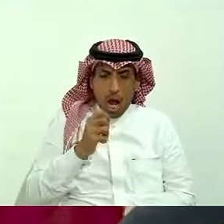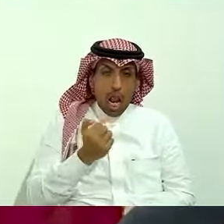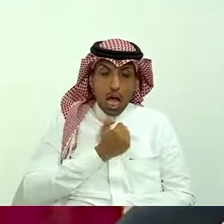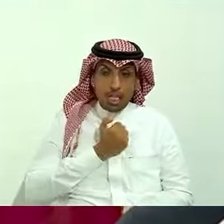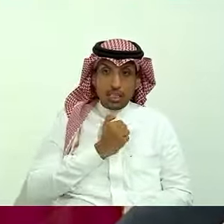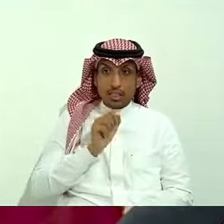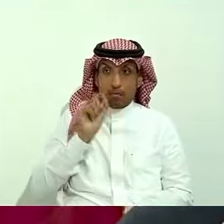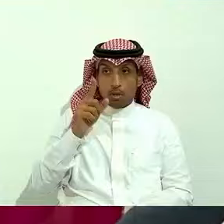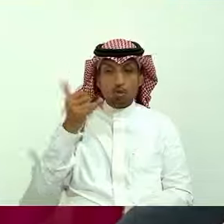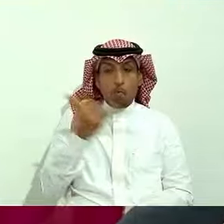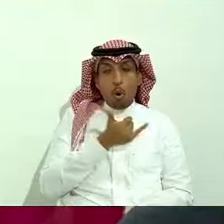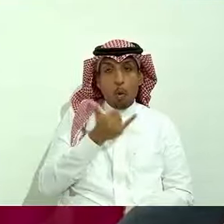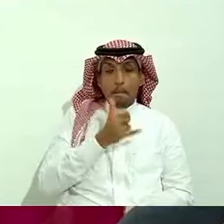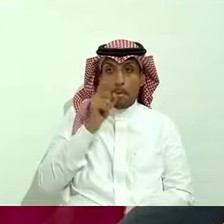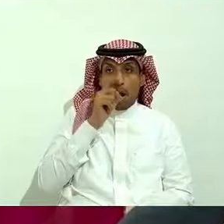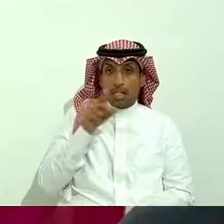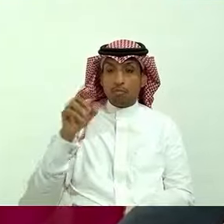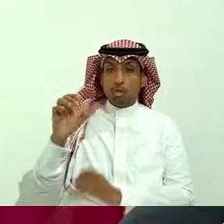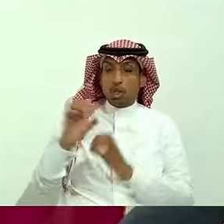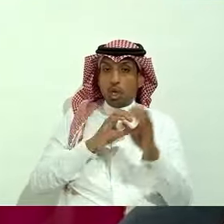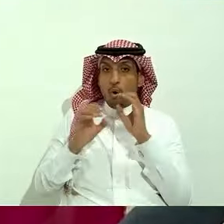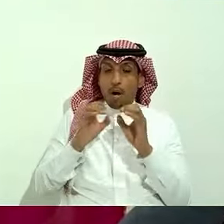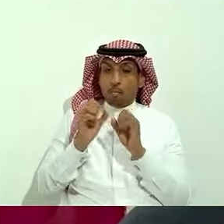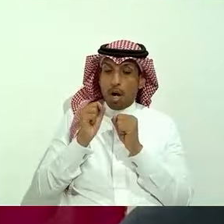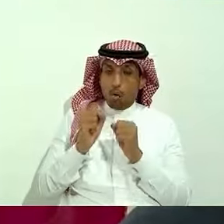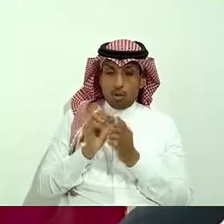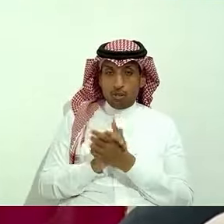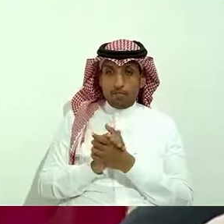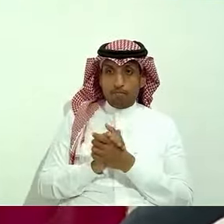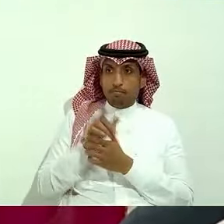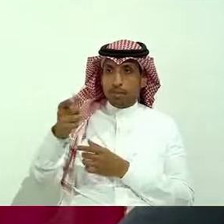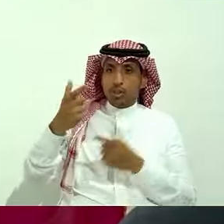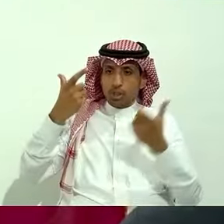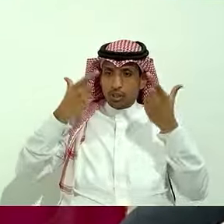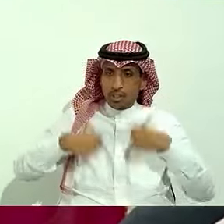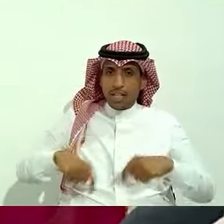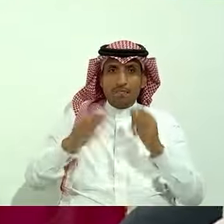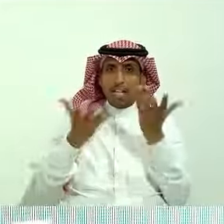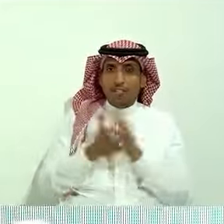إياه جدا مهم، لأن دائما أجوبتك ملهمة. دكتورة ليلى أنت إيش لابسة اليوم؟